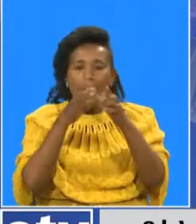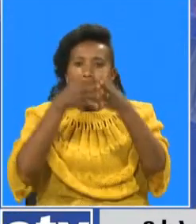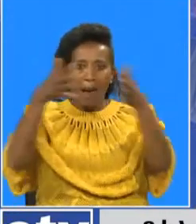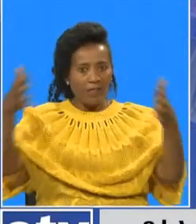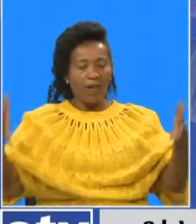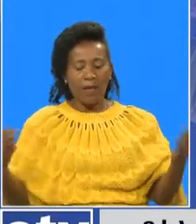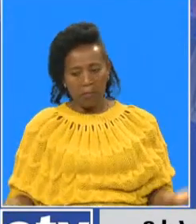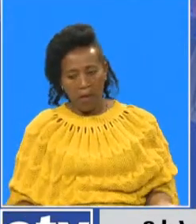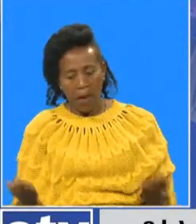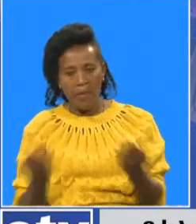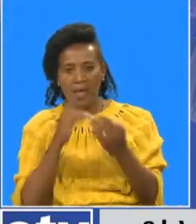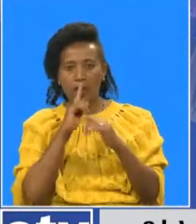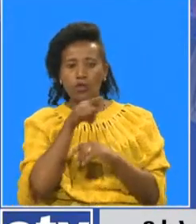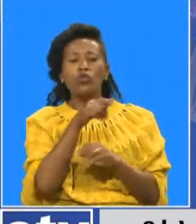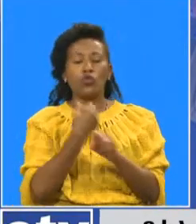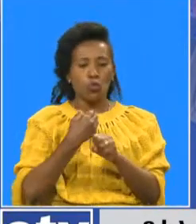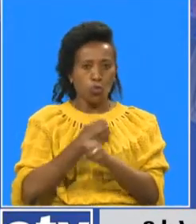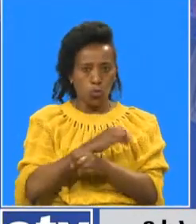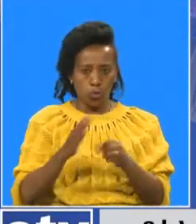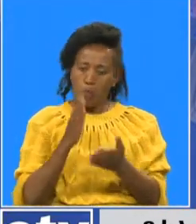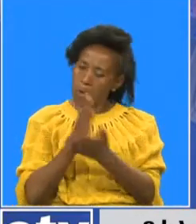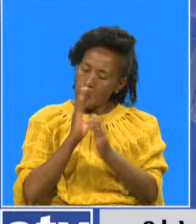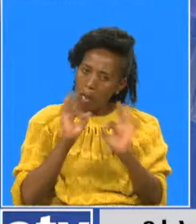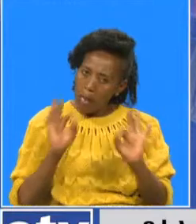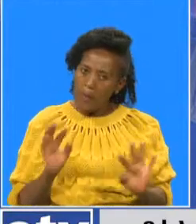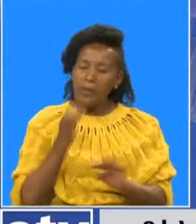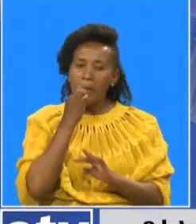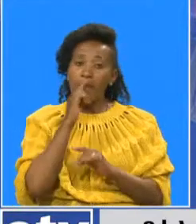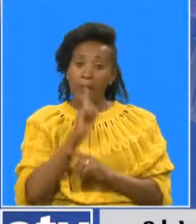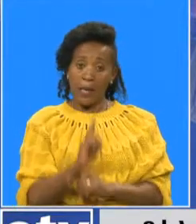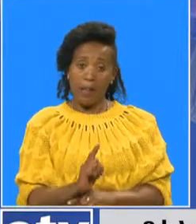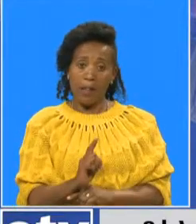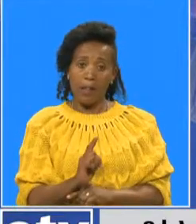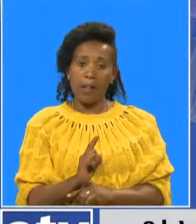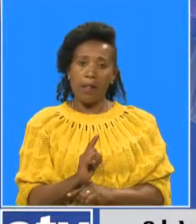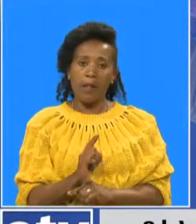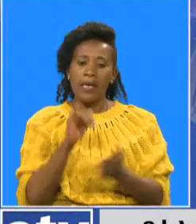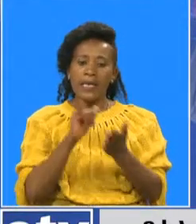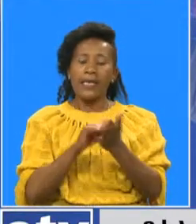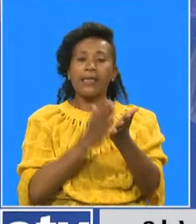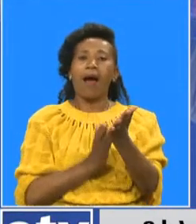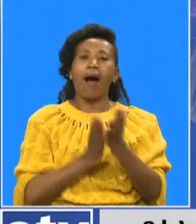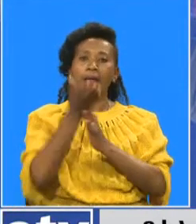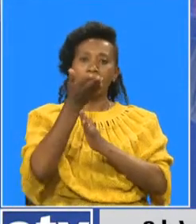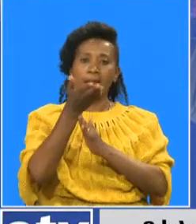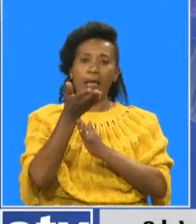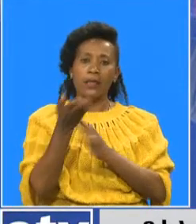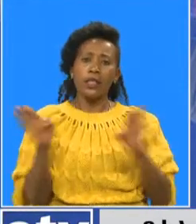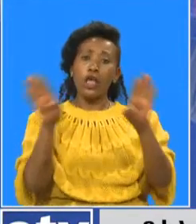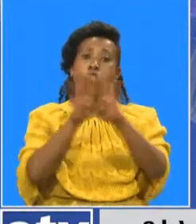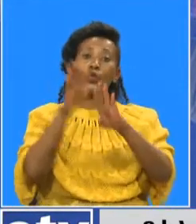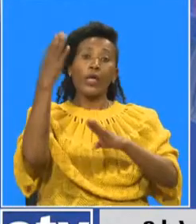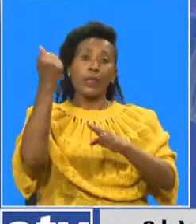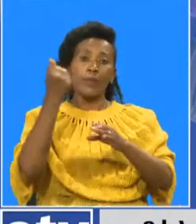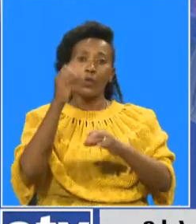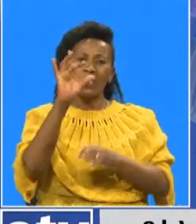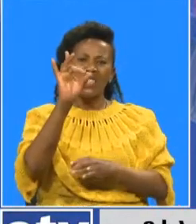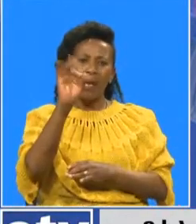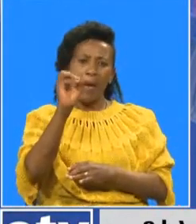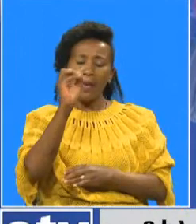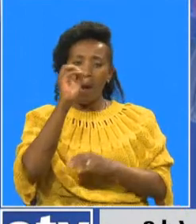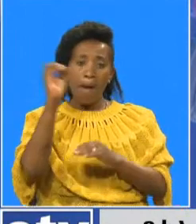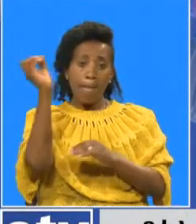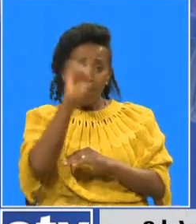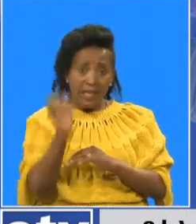መፍጠርና የማበረታታት ስሩ በቃ መቆም የለበትም የሚል ከዚህ አንጻር ከተዘግቶ ከነበሩ